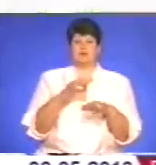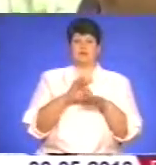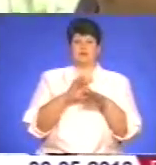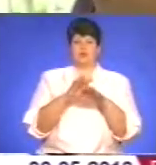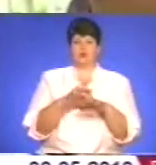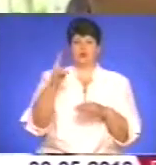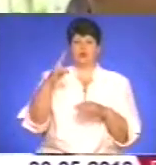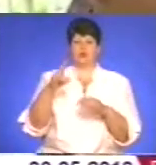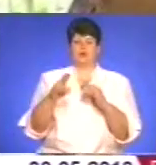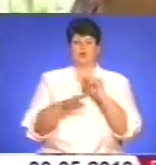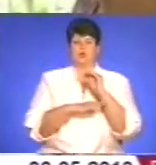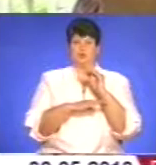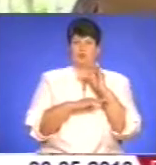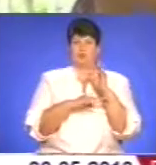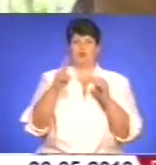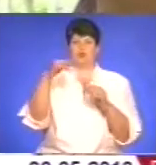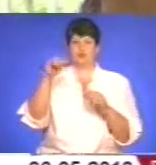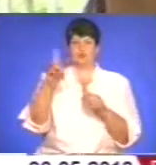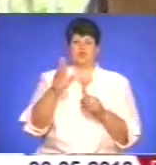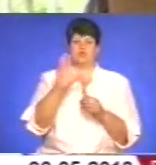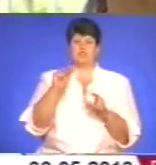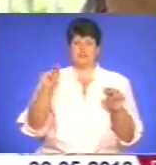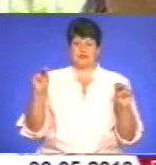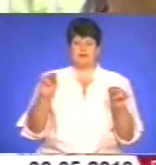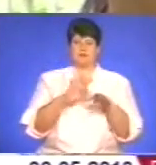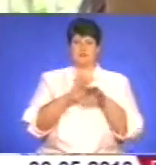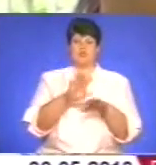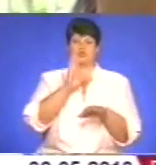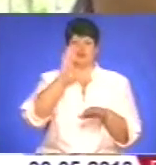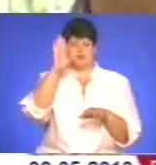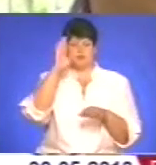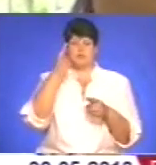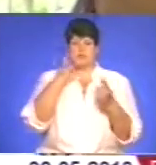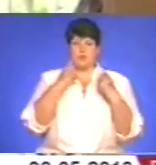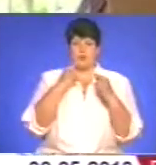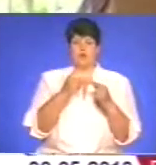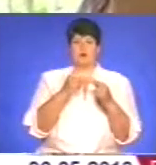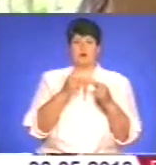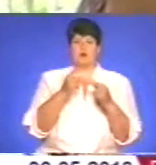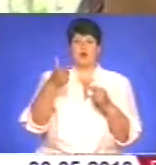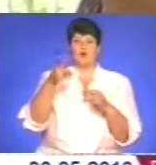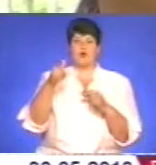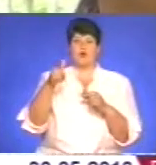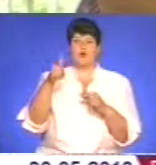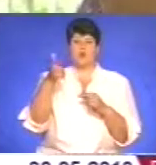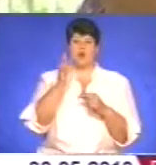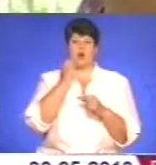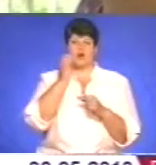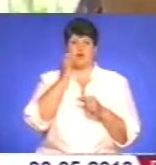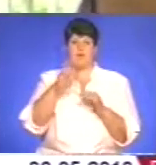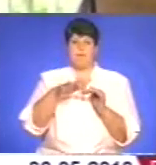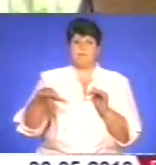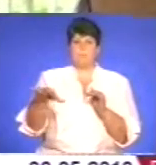дітей жіночі чоловічі сльози, ми возимо дітей в Дуб Обзора, Горіхова Поляна.